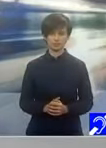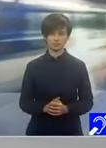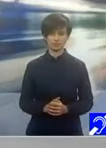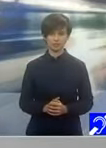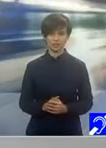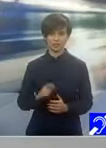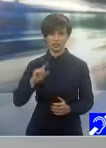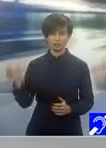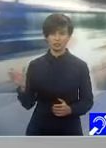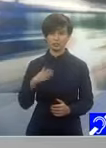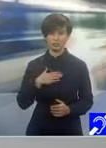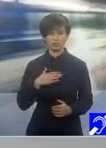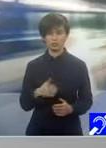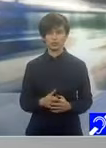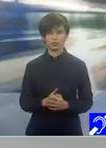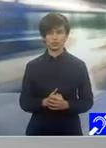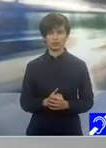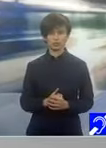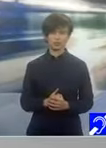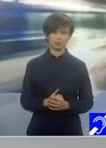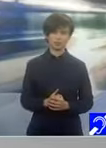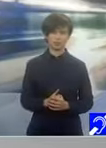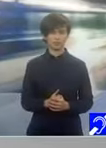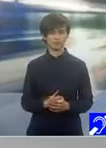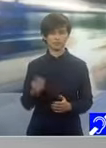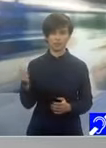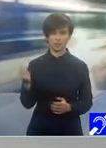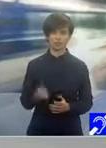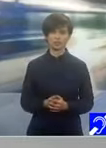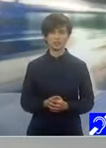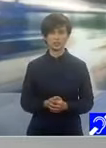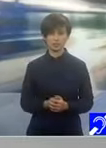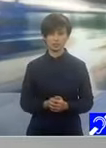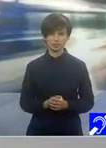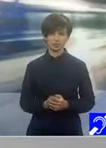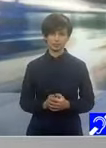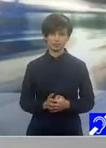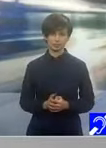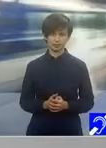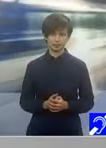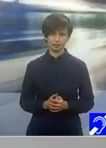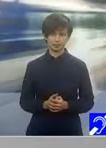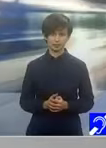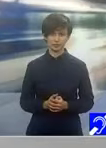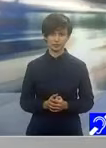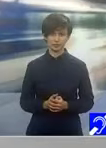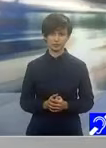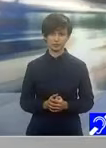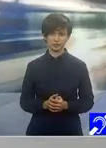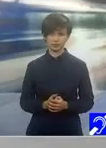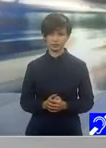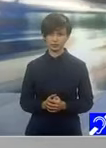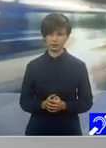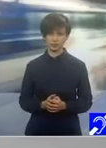Nu am avut asigurată finanțarea. Oameni, ca valoare, să